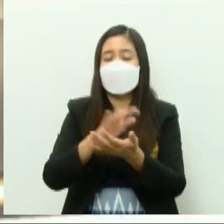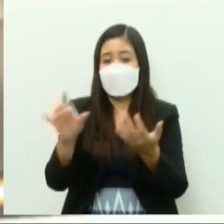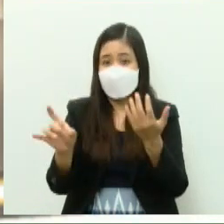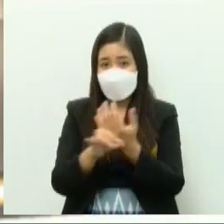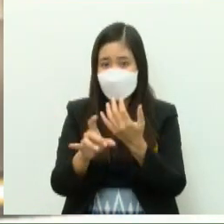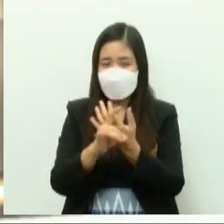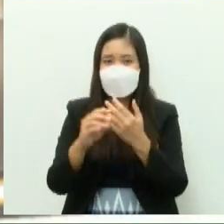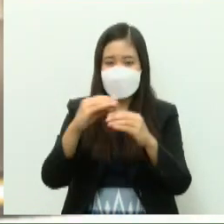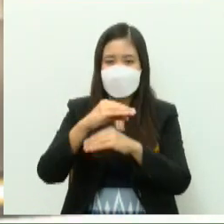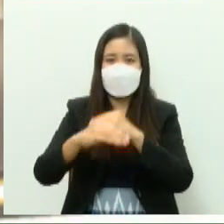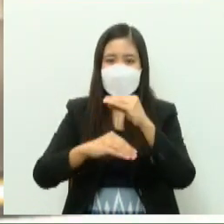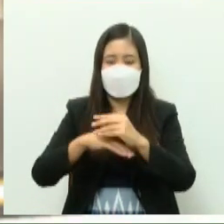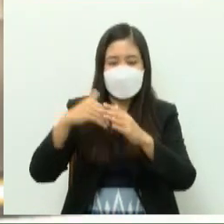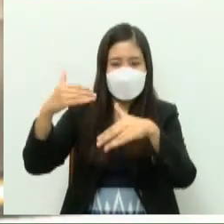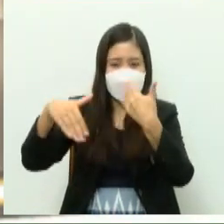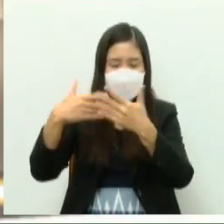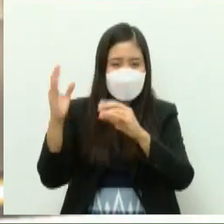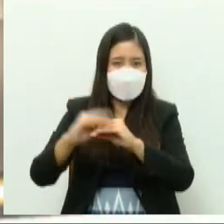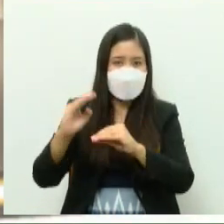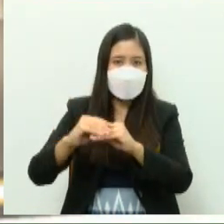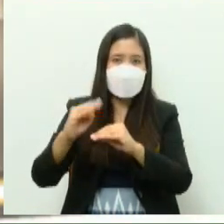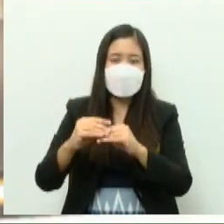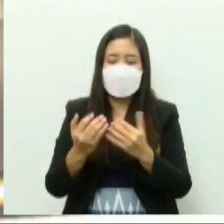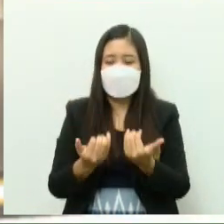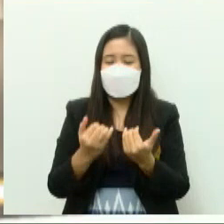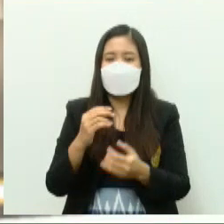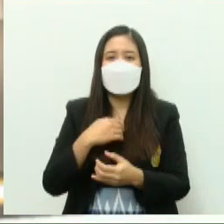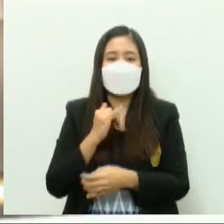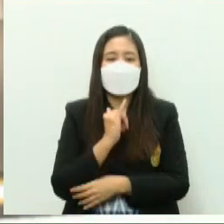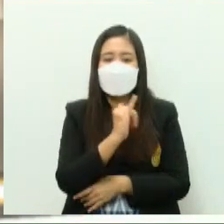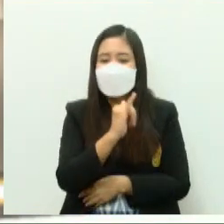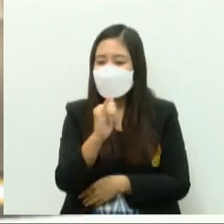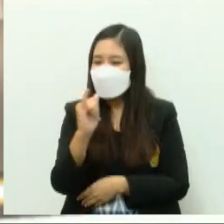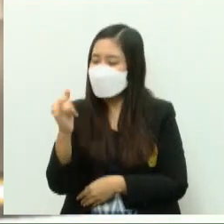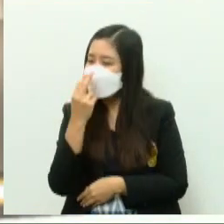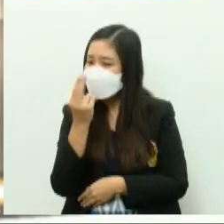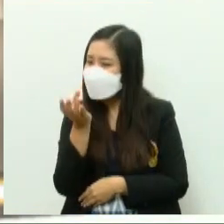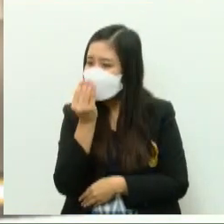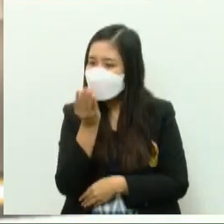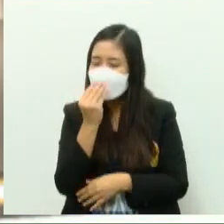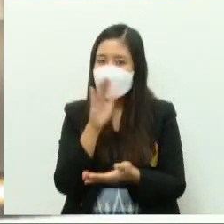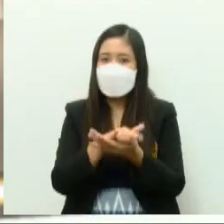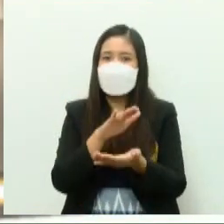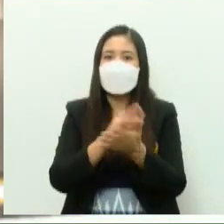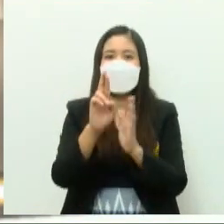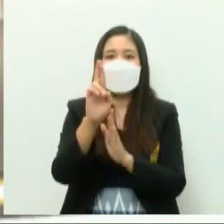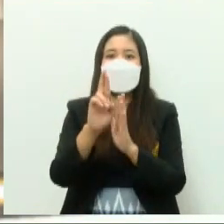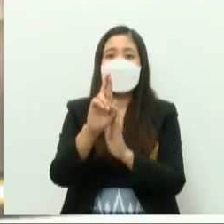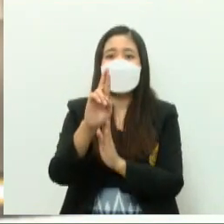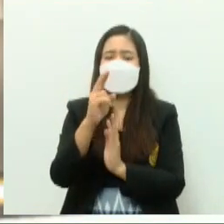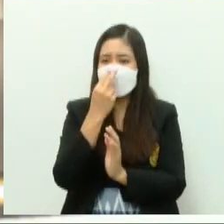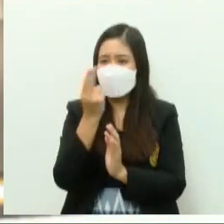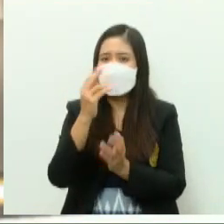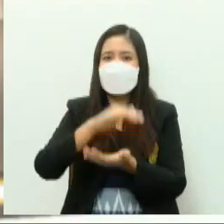ขึ้นนะครับนอกจากนั้นแล้วผมได้มีโอกาสได้ไปเยี่ยมชมโรงเรียนที่จังหวัดเชียงใหม่ก็เป็นโรงเรียน